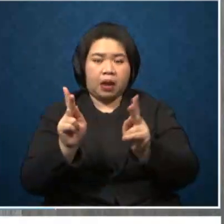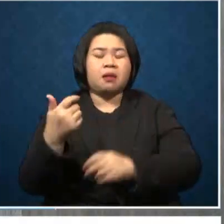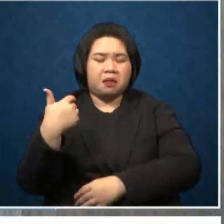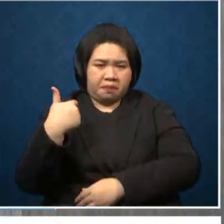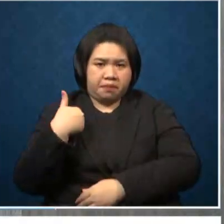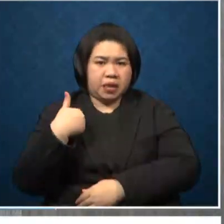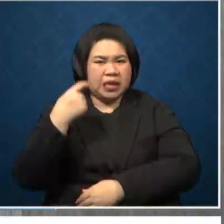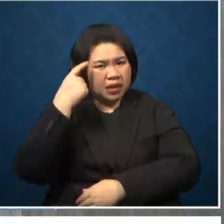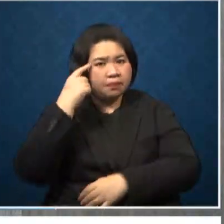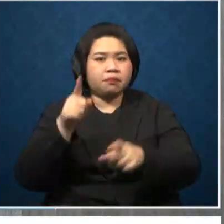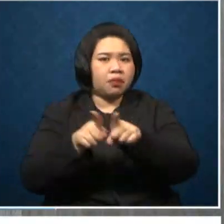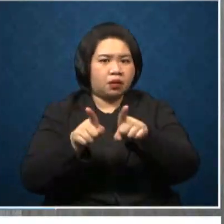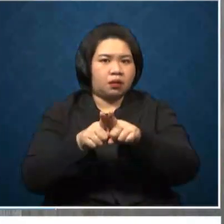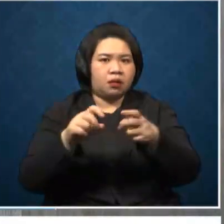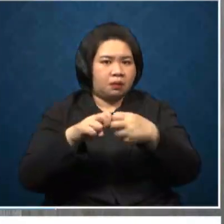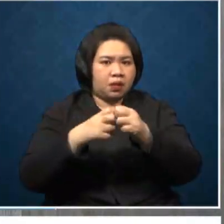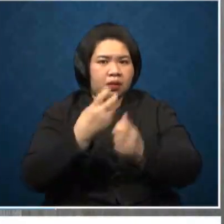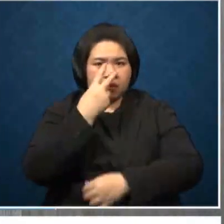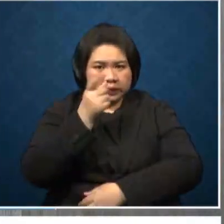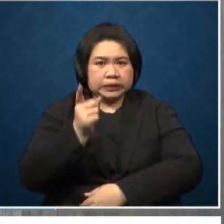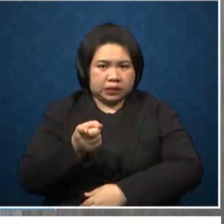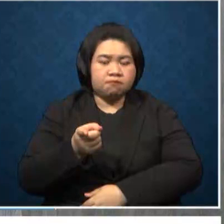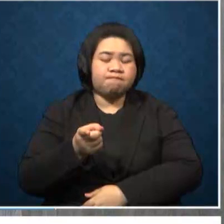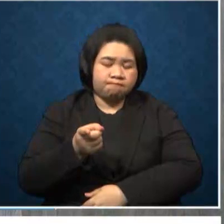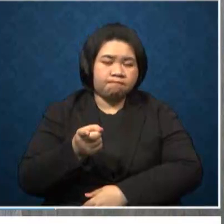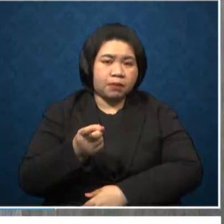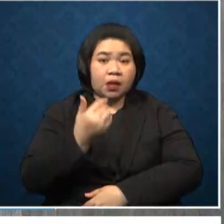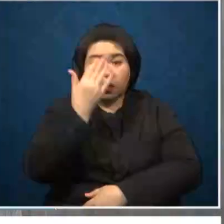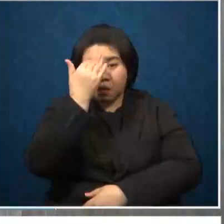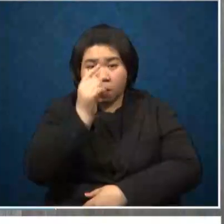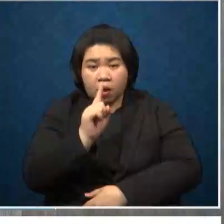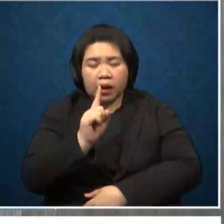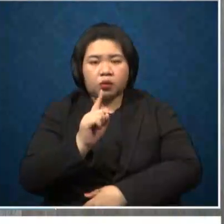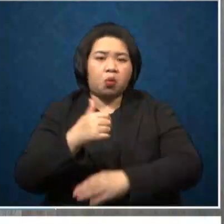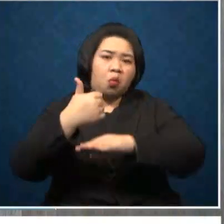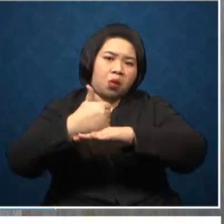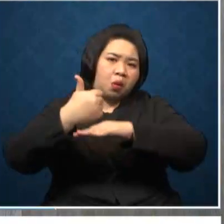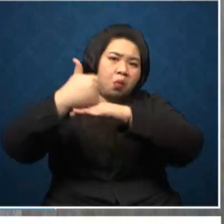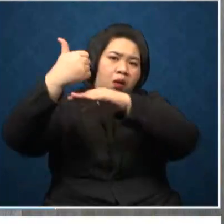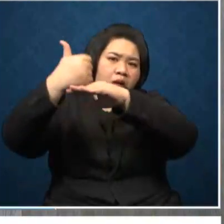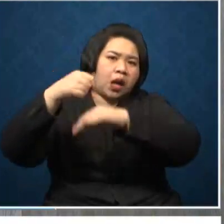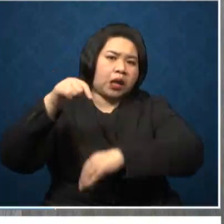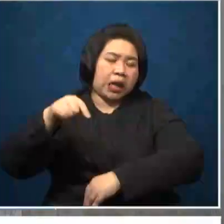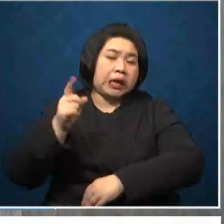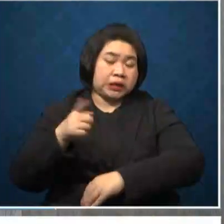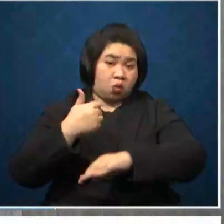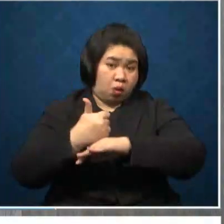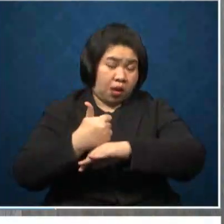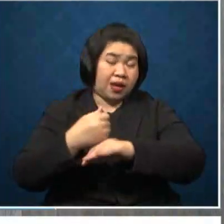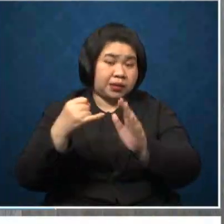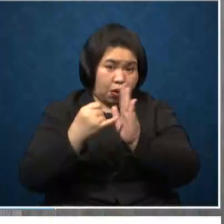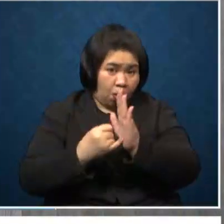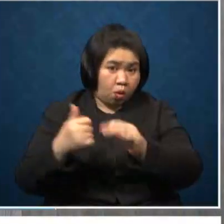ก็ข้อเท็จจริงจริงๆว่าการไม่ให้ความสำคัญอย่าไปโทษผู้ให้การจังหวัดและนายอำเภอ